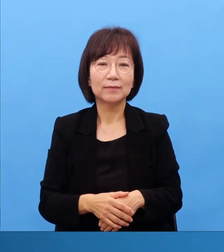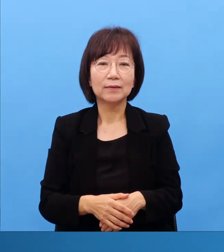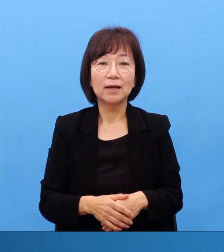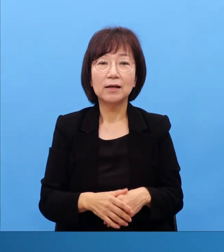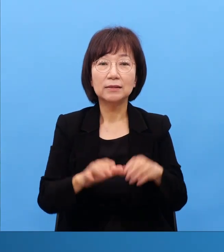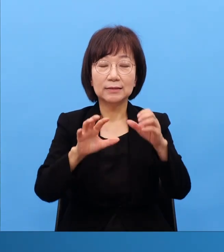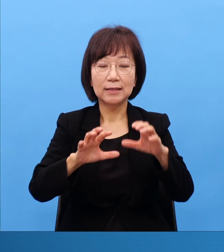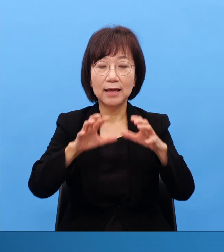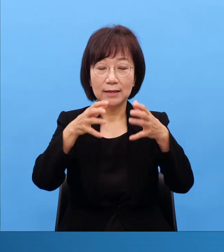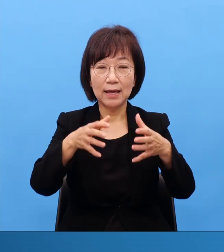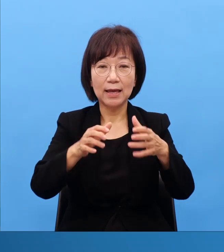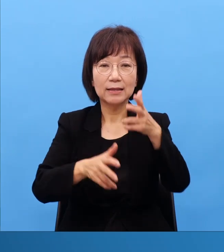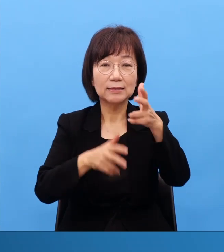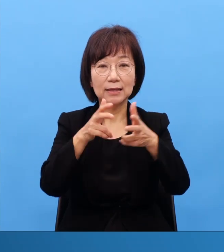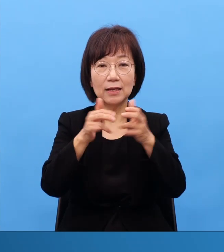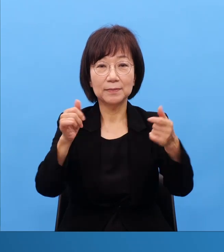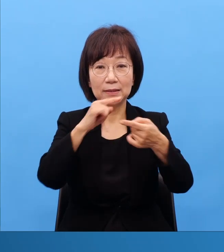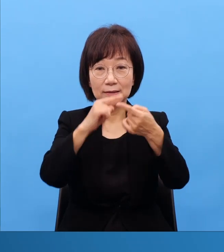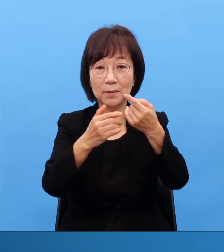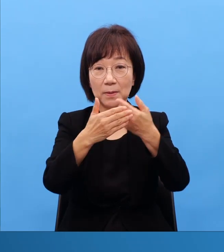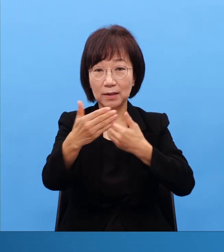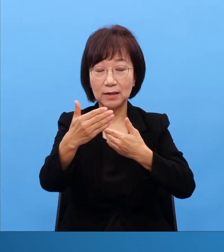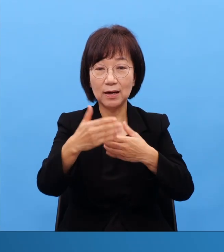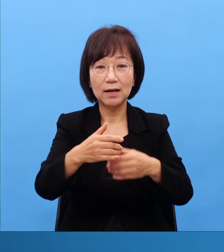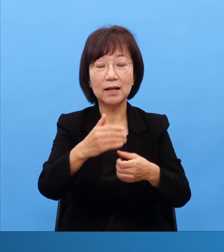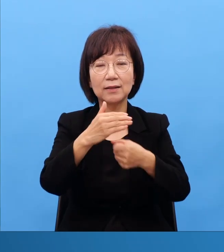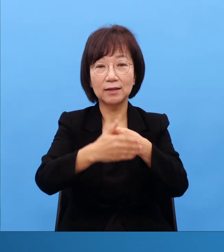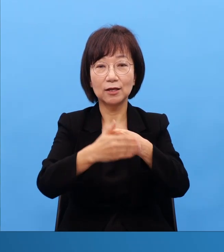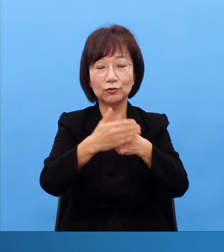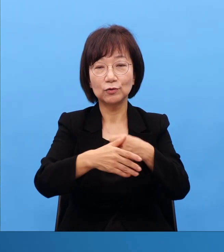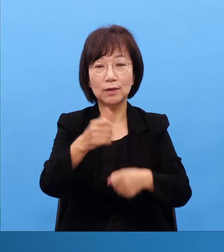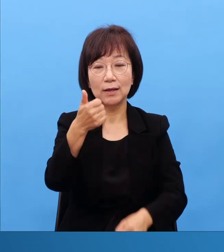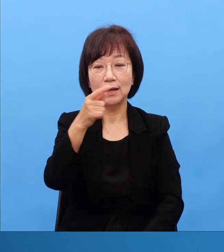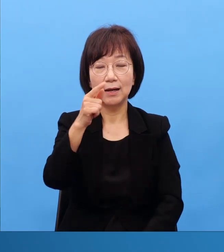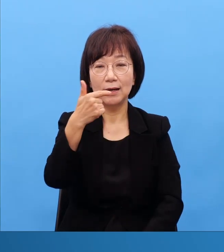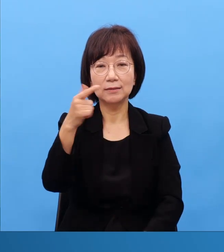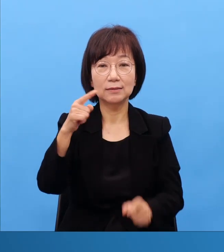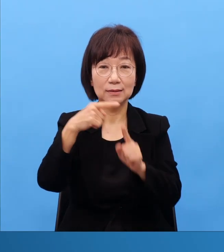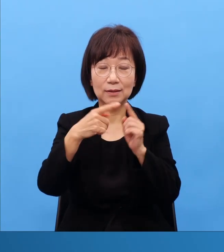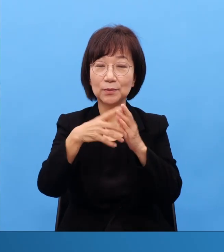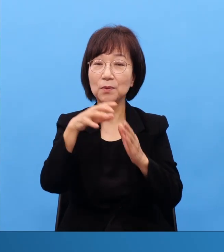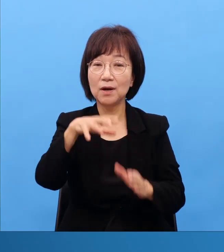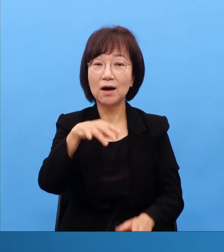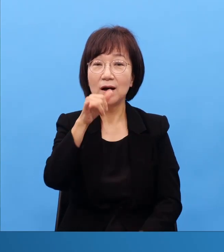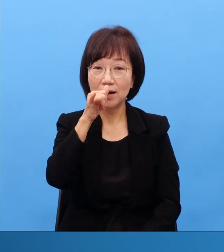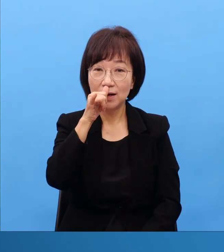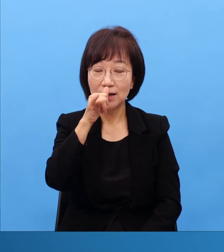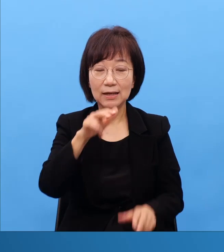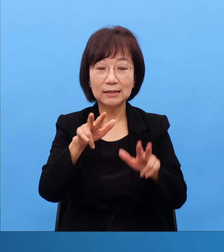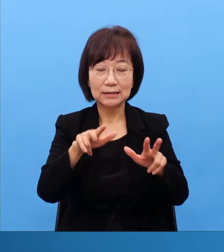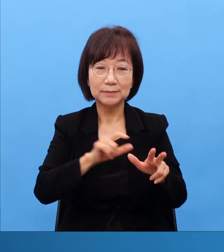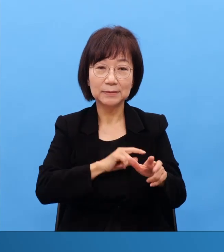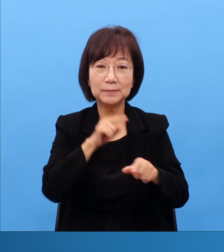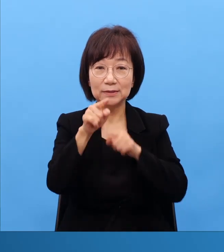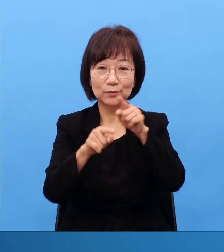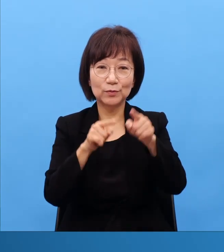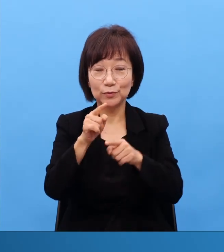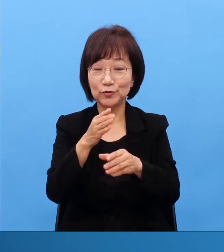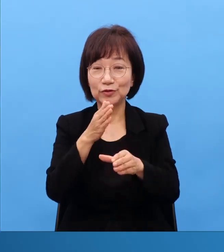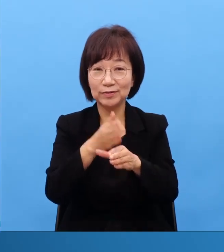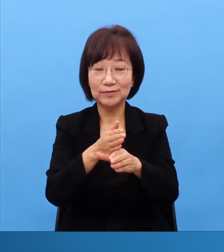세계산업인대회가 오는 16일부터 이틀간 대구 한화교회에서 열립니다. 현재 위아.kr에서 사전 등록받습니다.